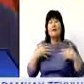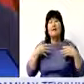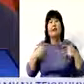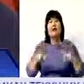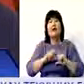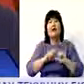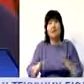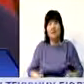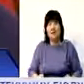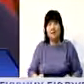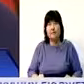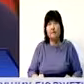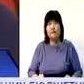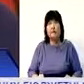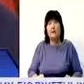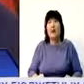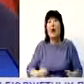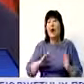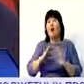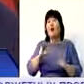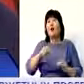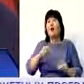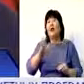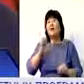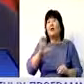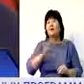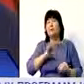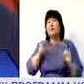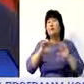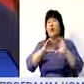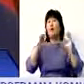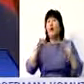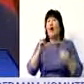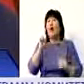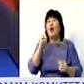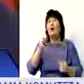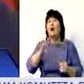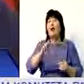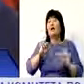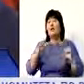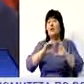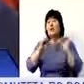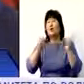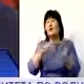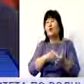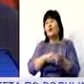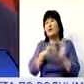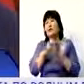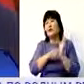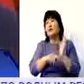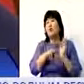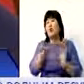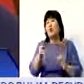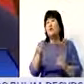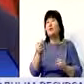здравоохранения. В ауле Алгабас был сдан спорткомплекс. В ауле Ахмая – спортивные площадки стоимостью 70 миллионов